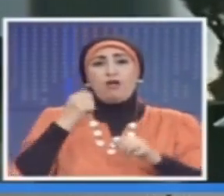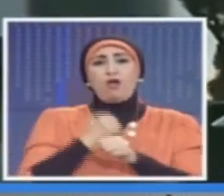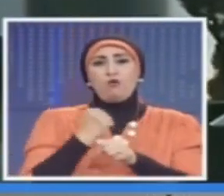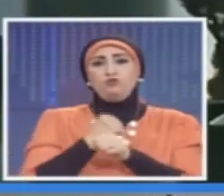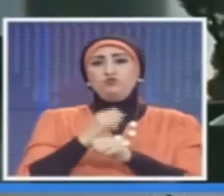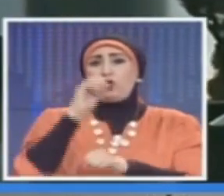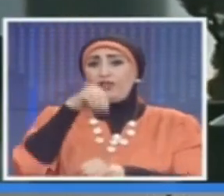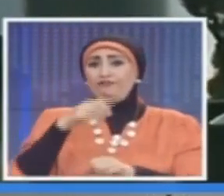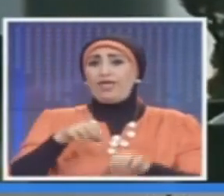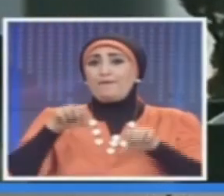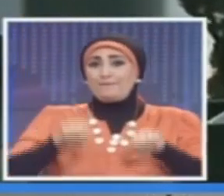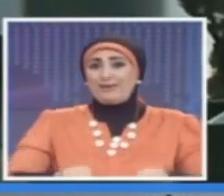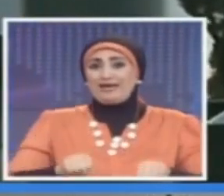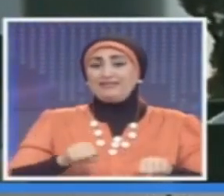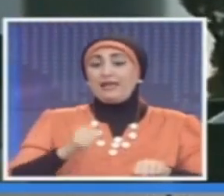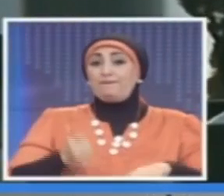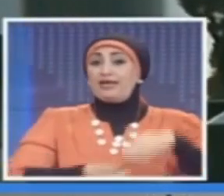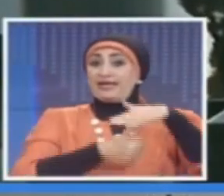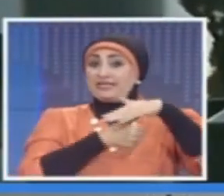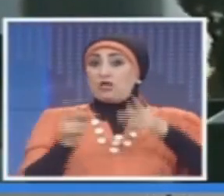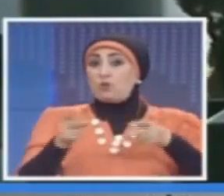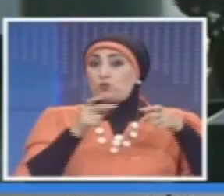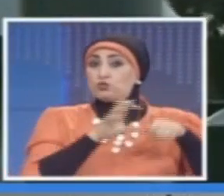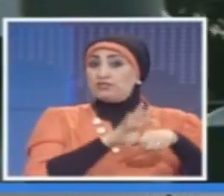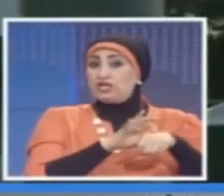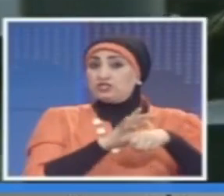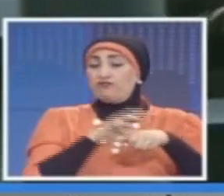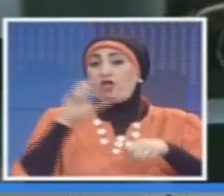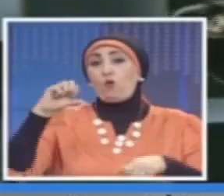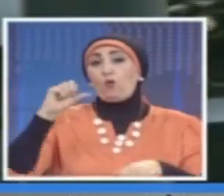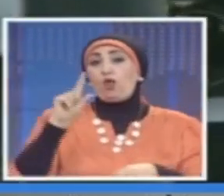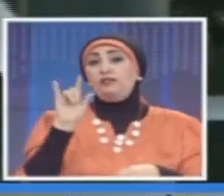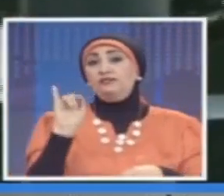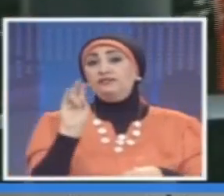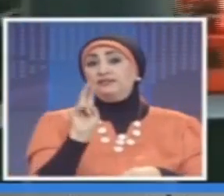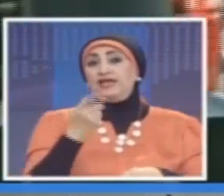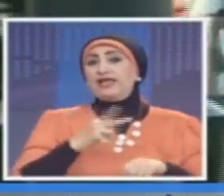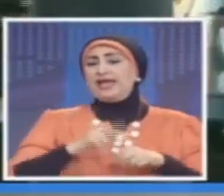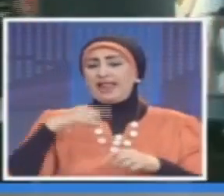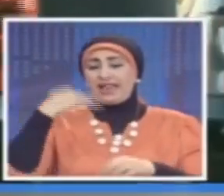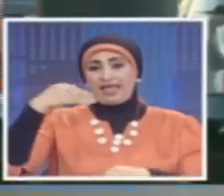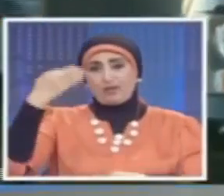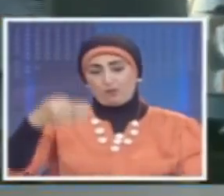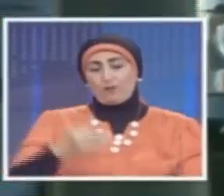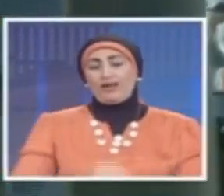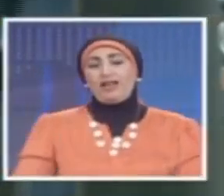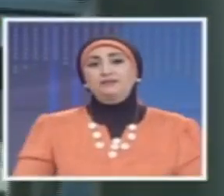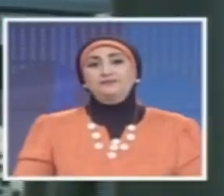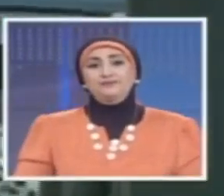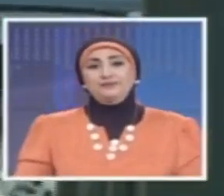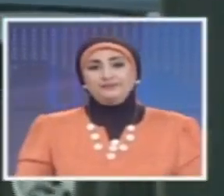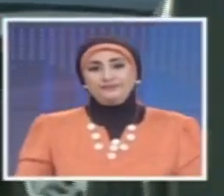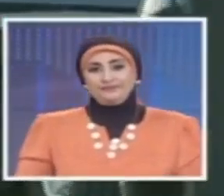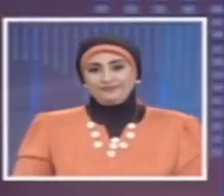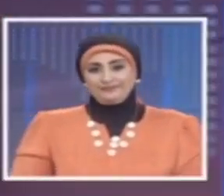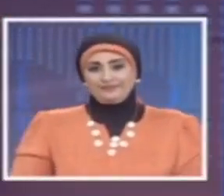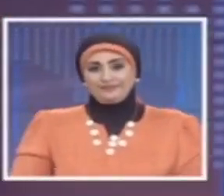ترامب من المكاتب الرئاسية في مستشفى والتر ريد العسكري خلال الأيام المقبلة.